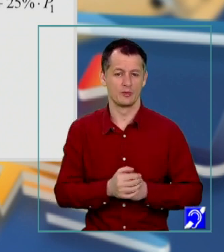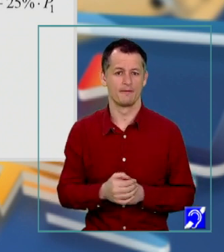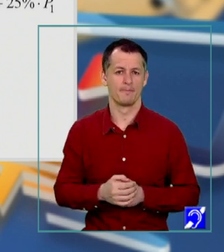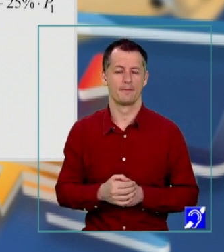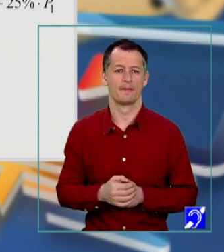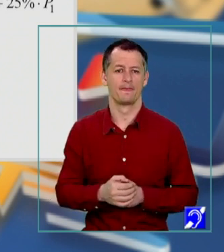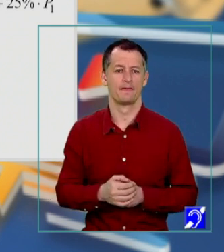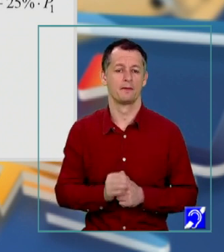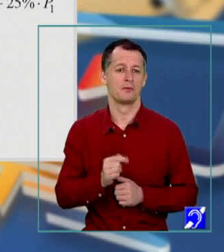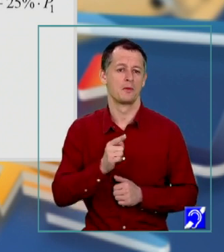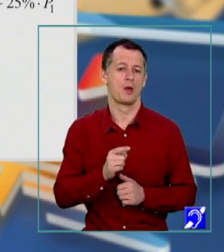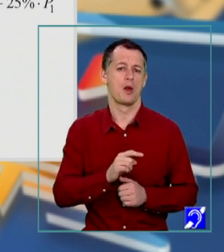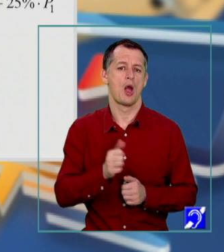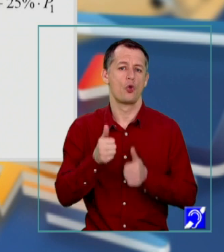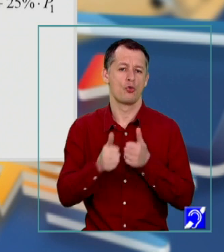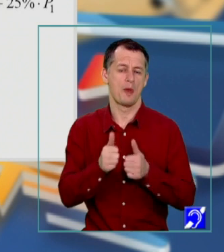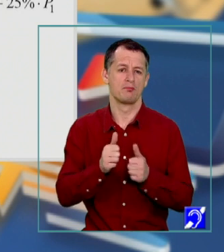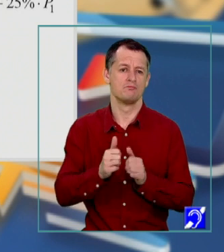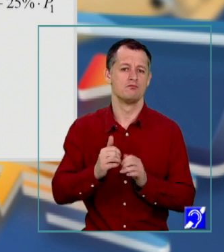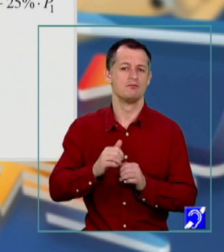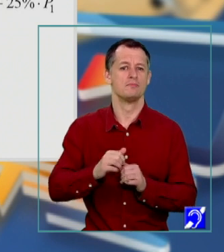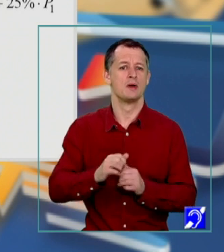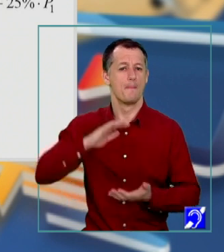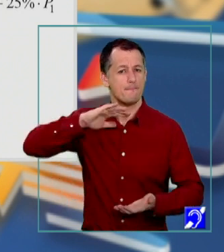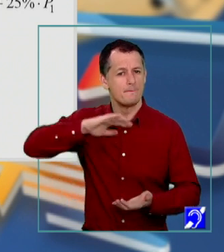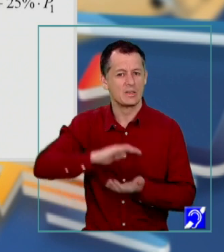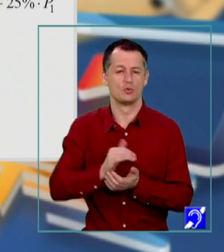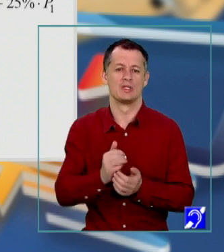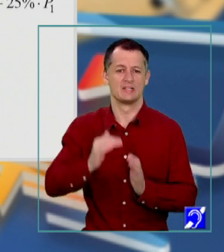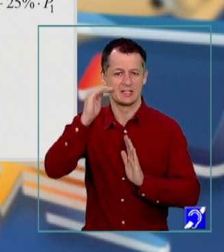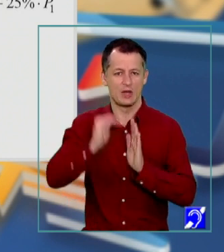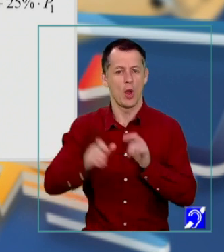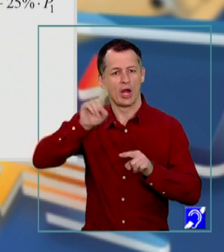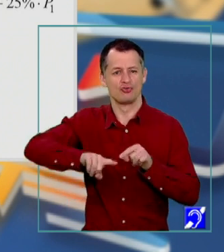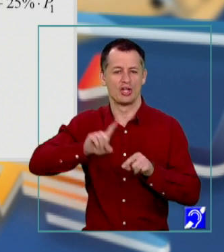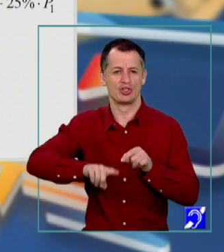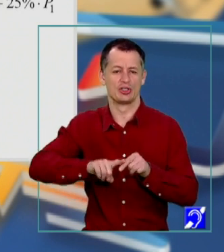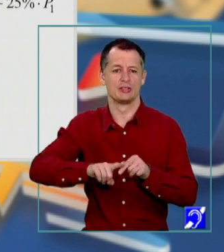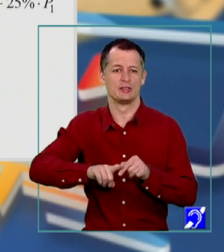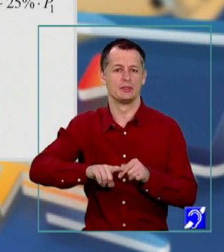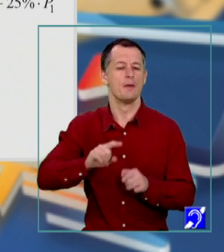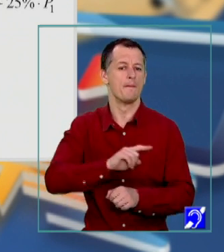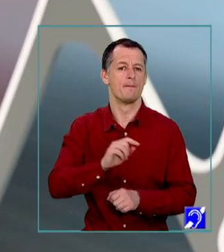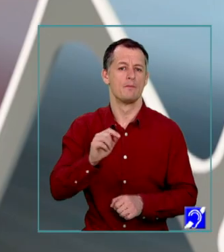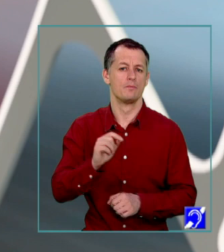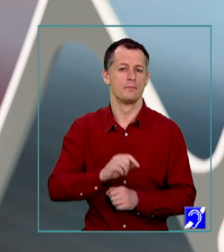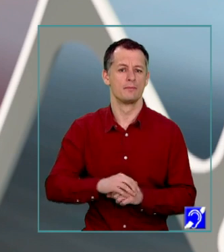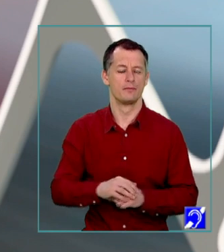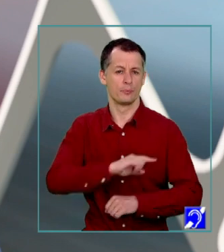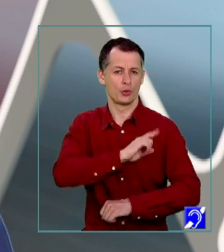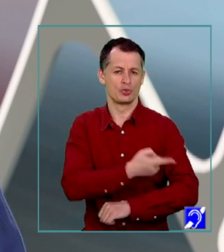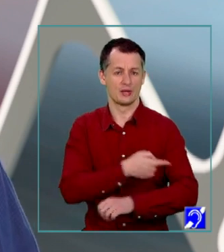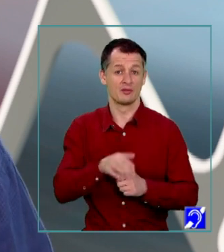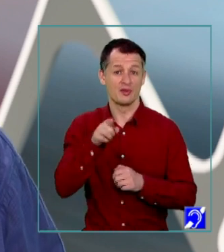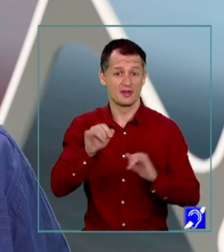scăzut cu 20%, automat presiunea să crească sau să scadă cu același procent. Deci vă recomand în astfel